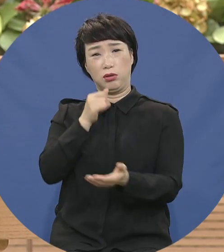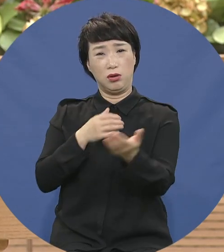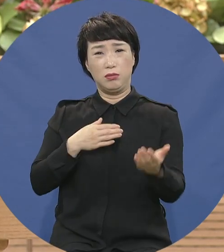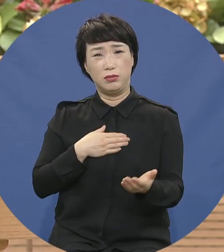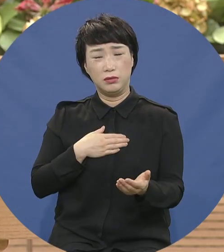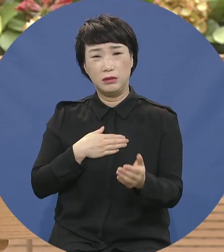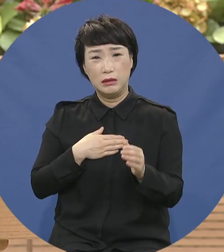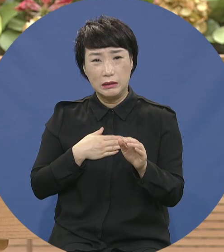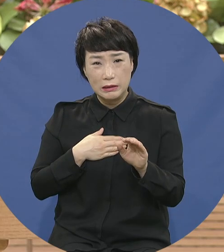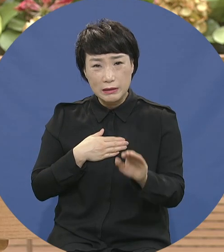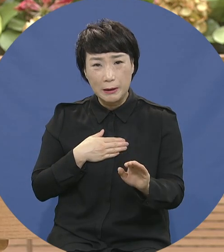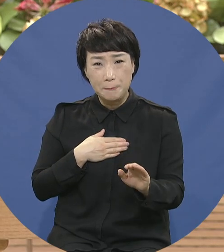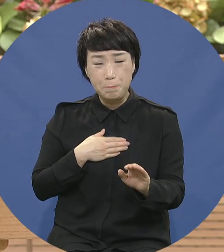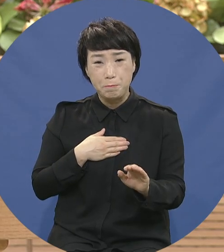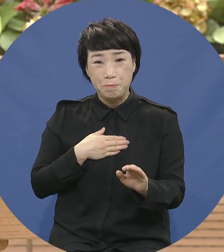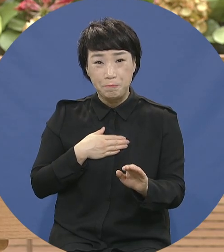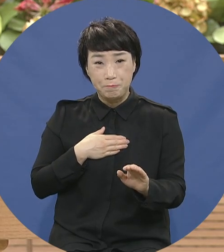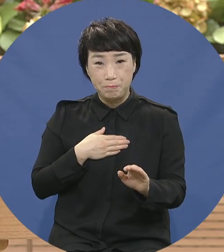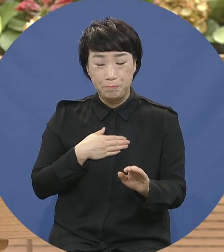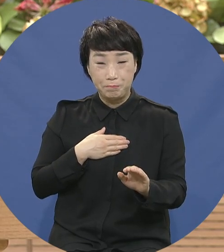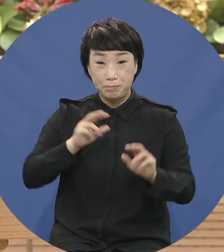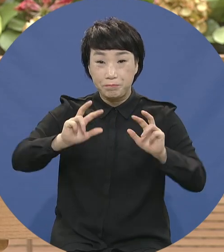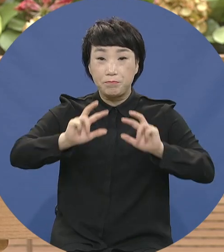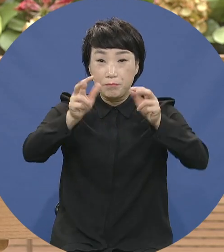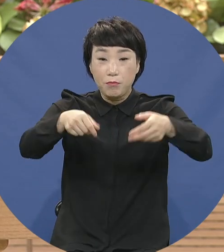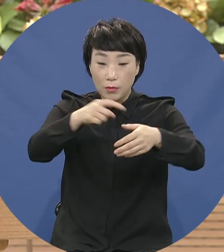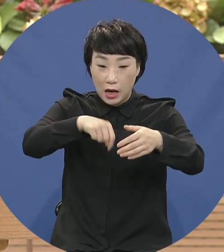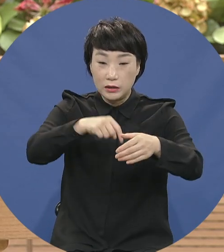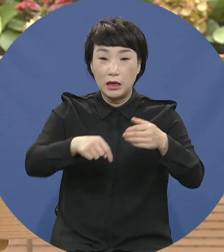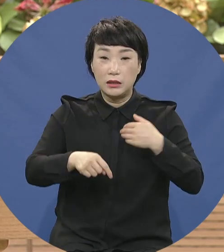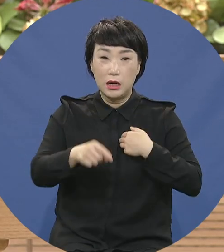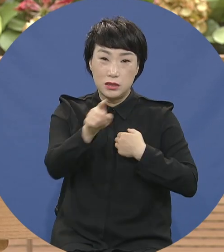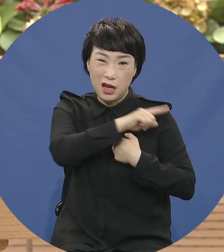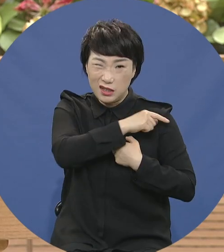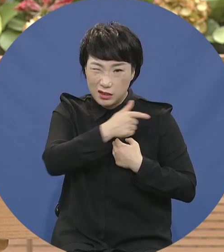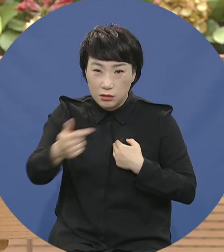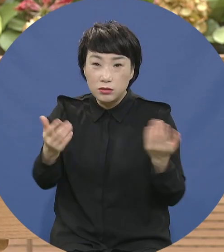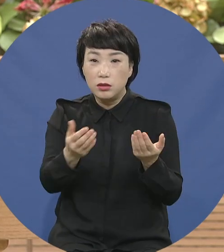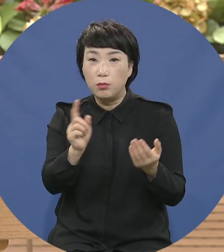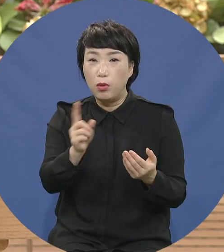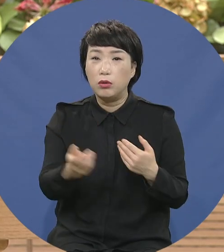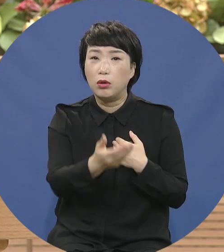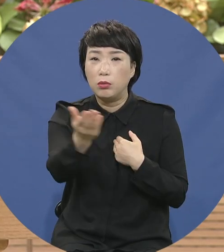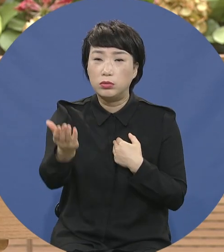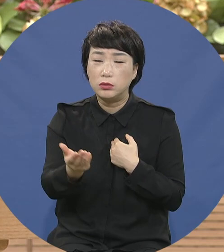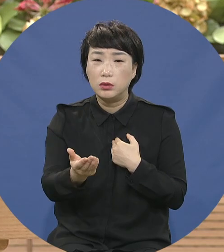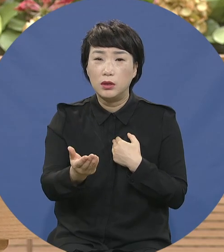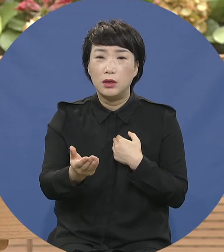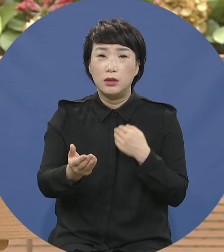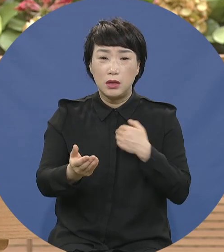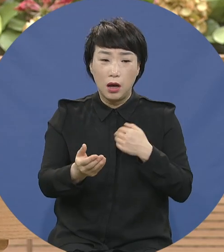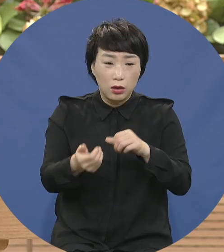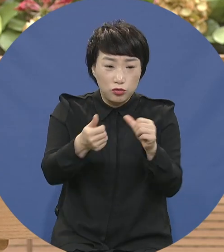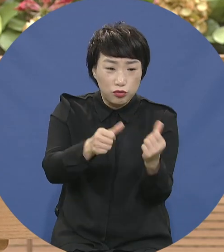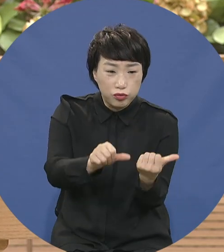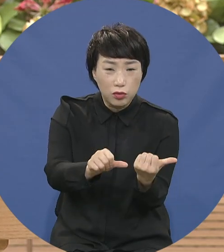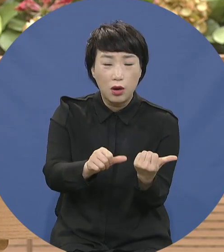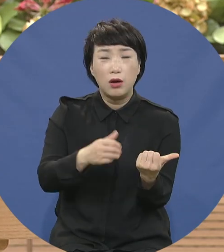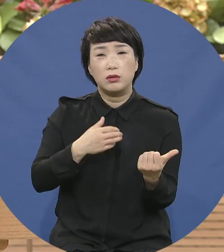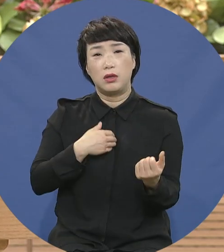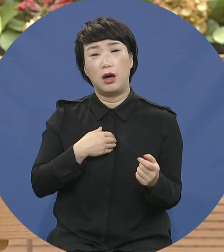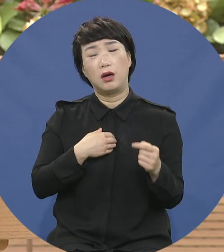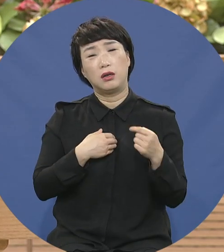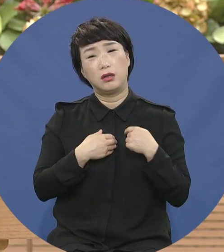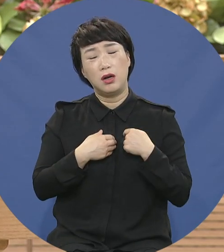값없이 받지 마. 지구상에 나에게 제일 큰 사건은 내가 죽어야 할